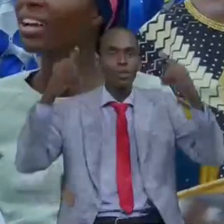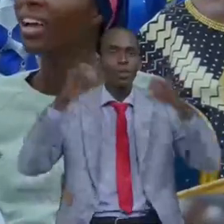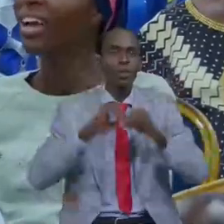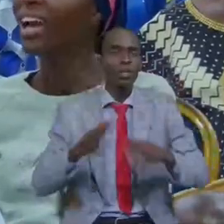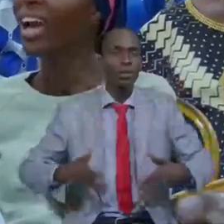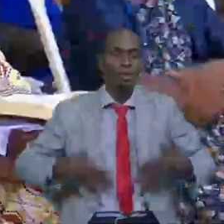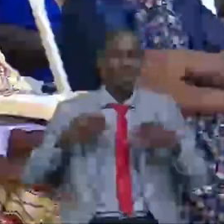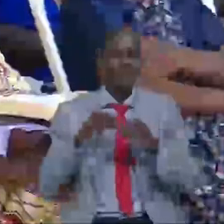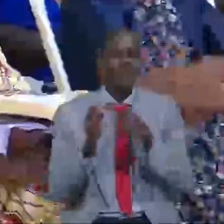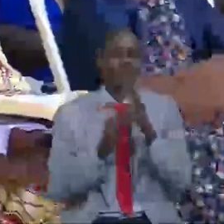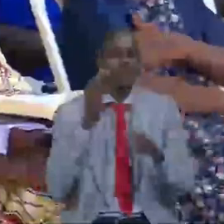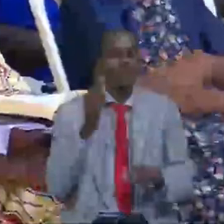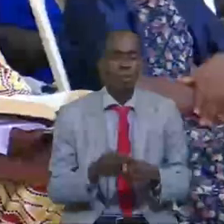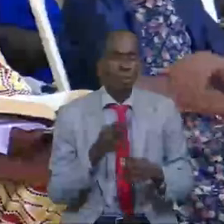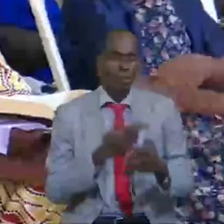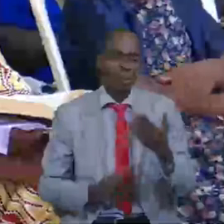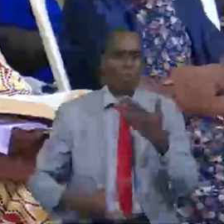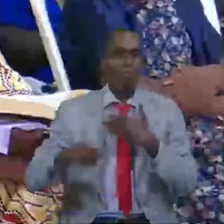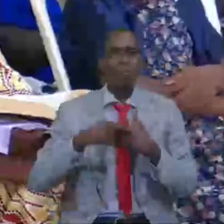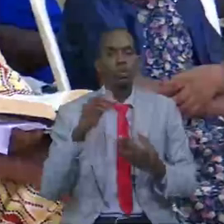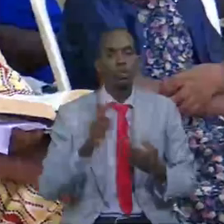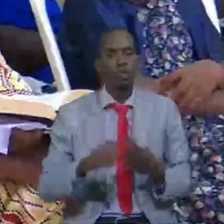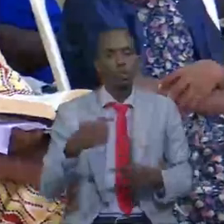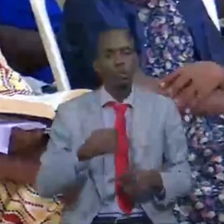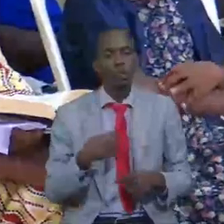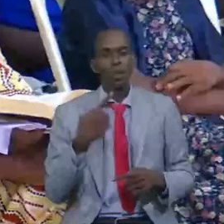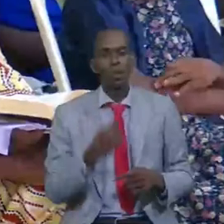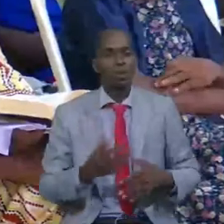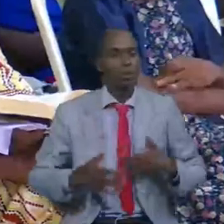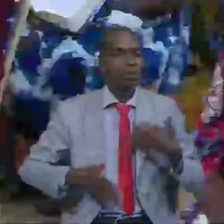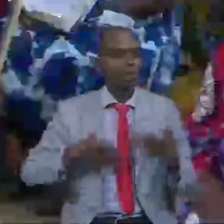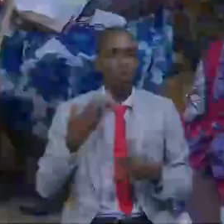Jésus. Rends-moi la joie de ton salut